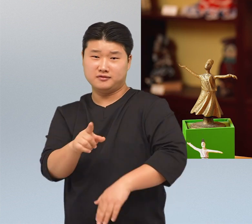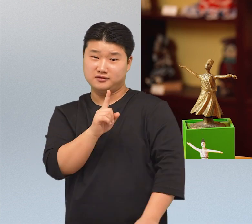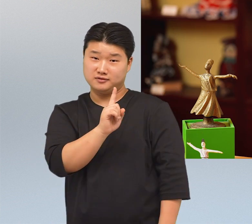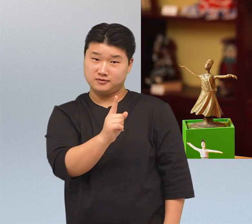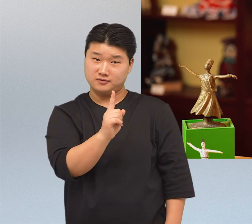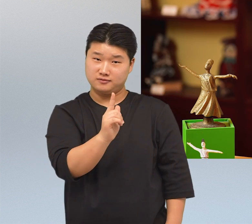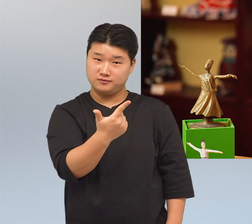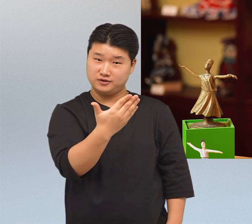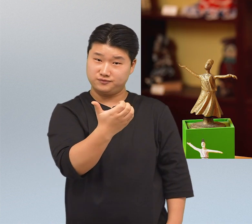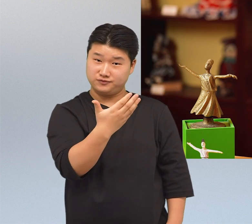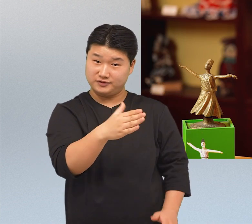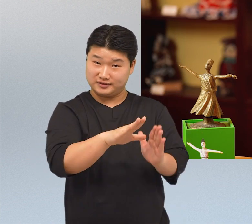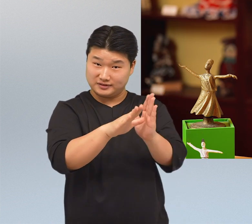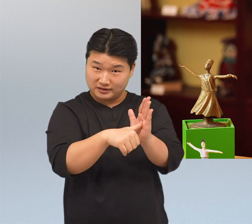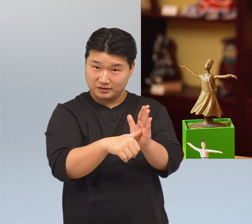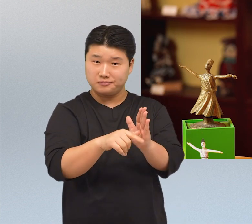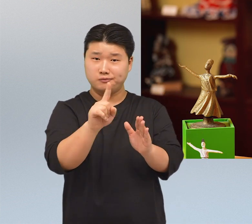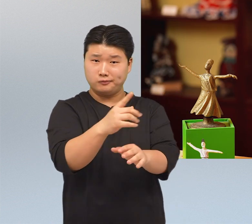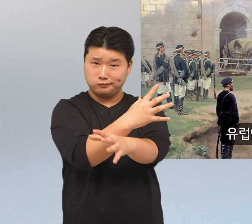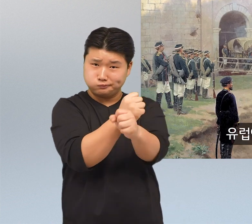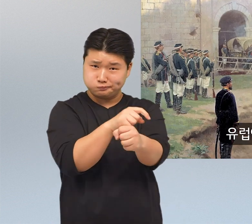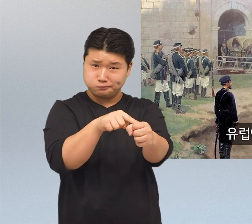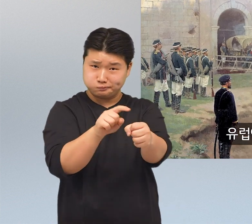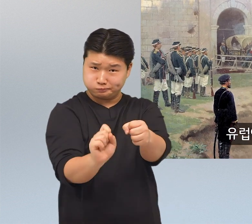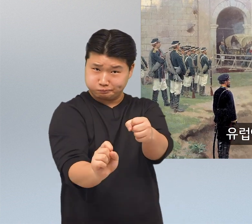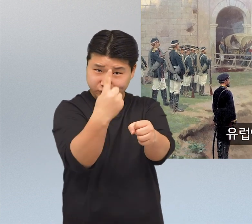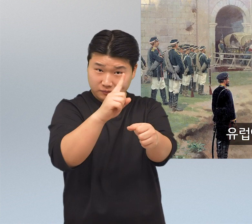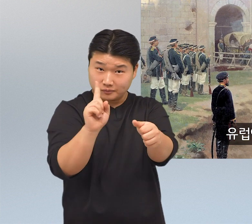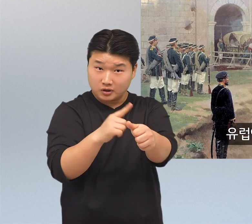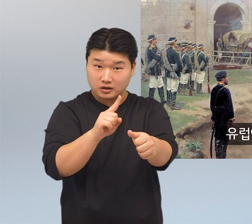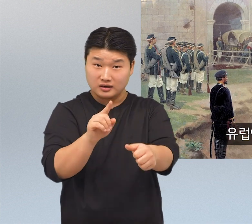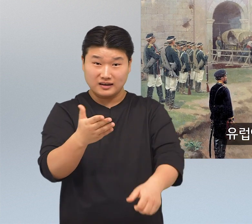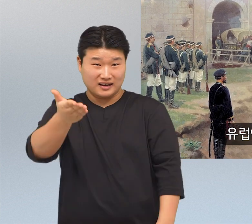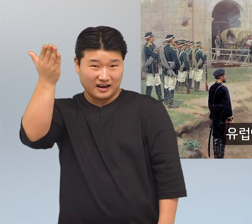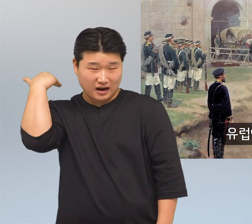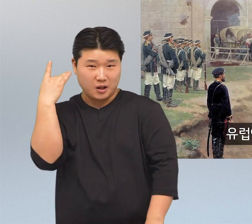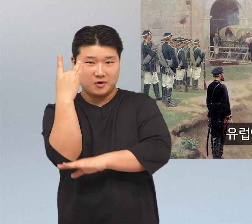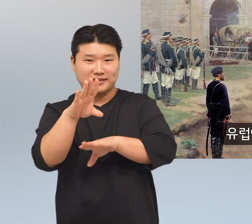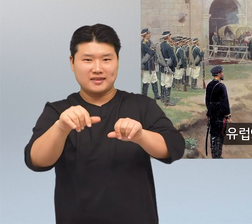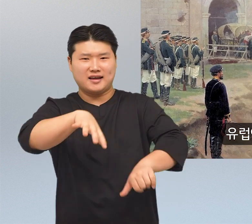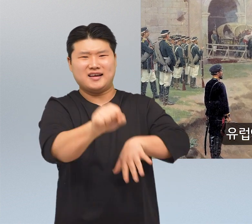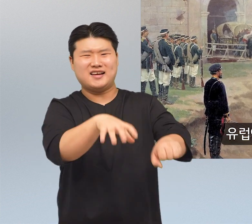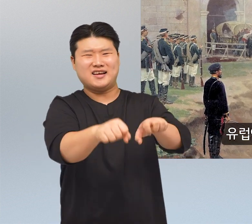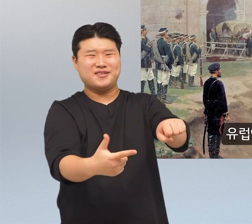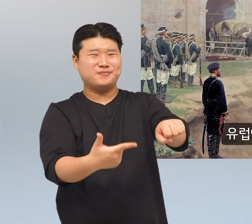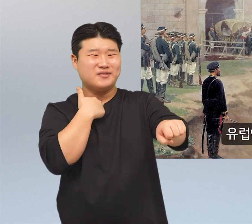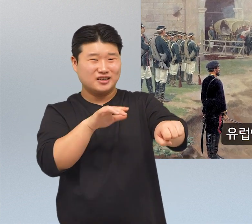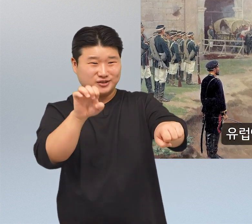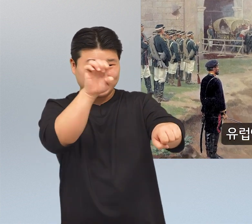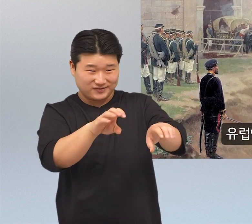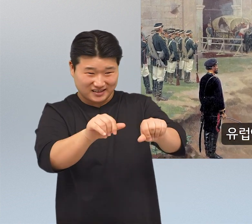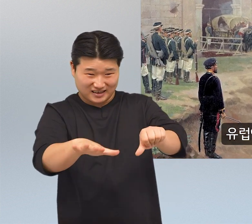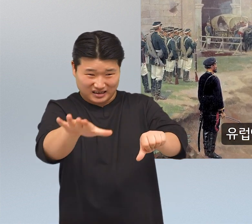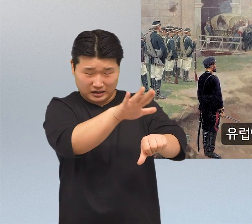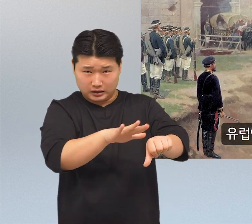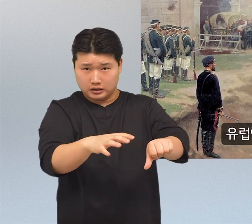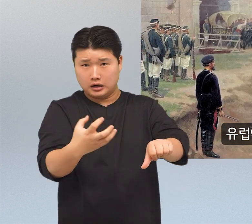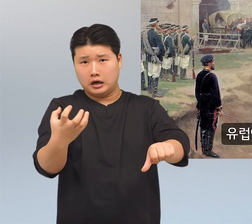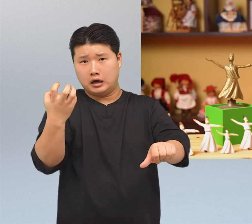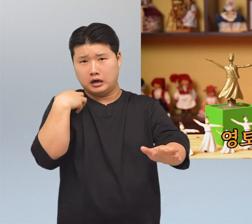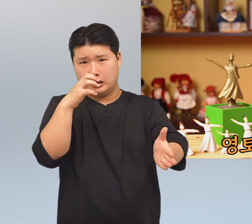1699년 카를로비츠 조약을 통해 유럽에서 점령했던 많은 지역을 되돌려줘야